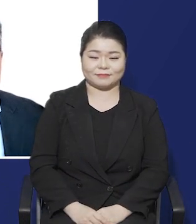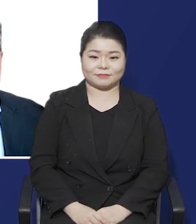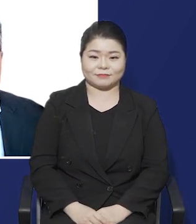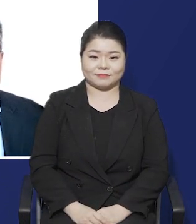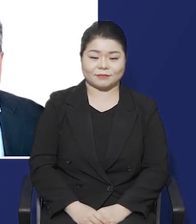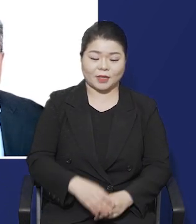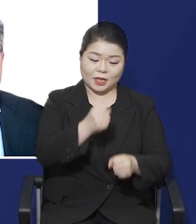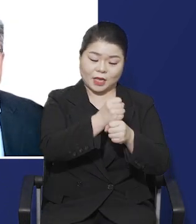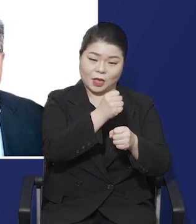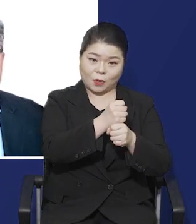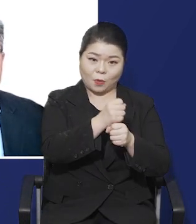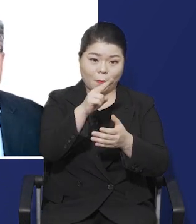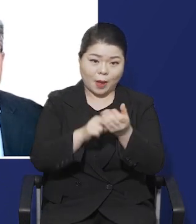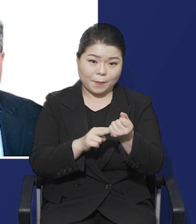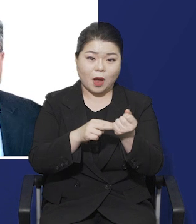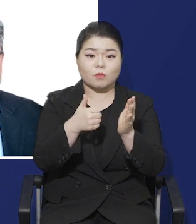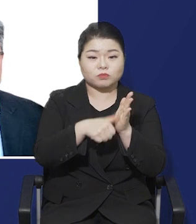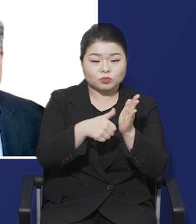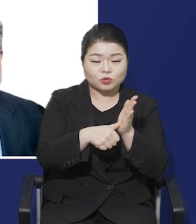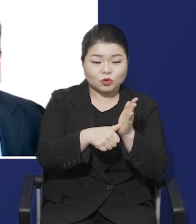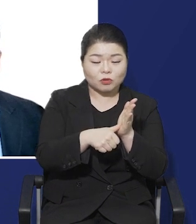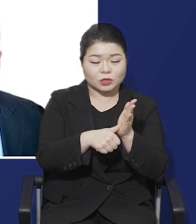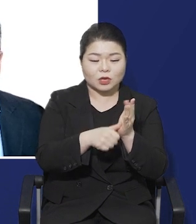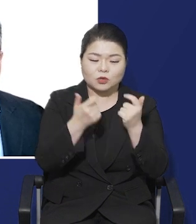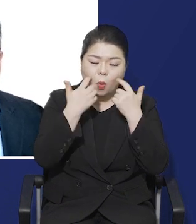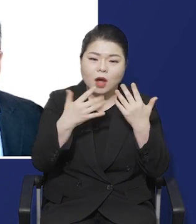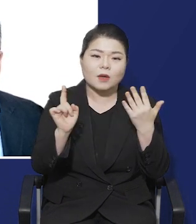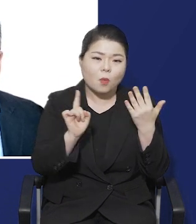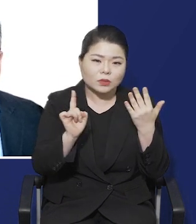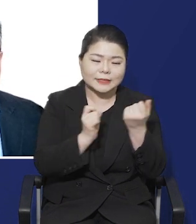제조 또는 판매할 제품의 종류를 최대한 구체적으로